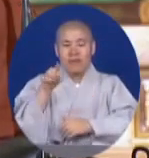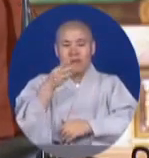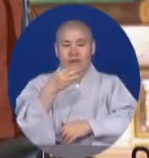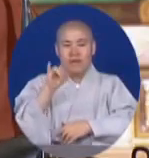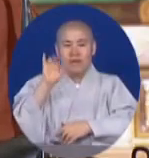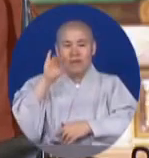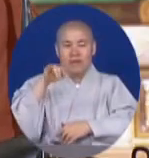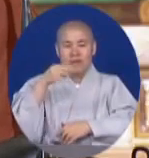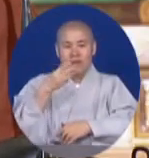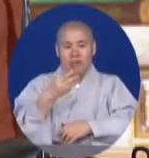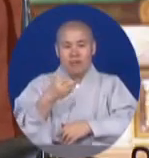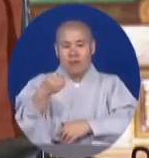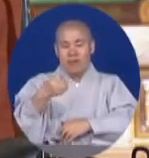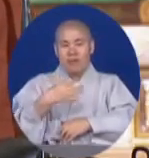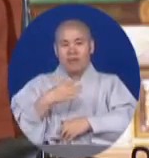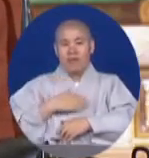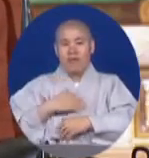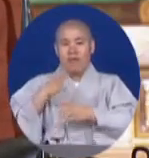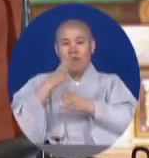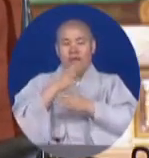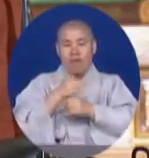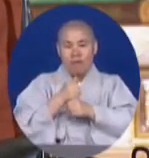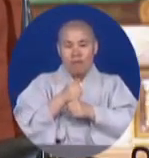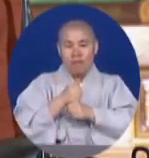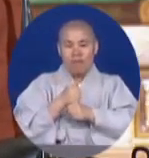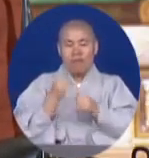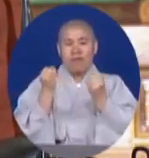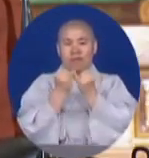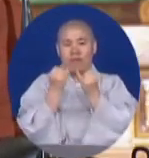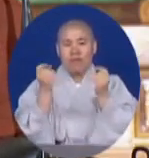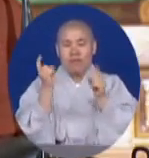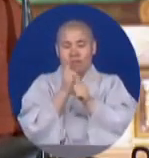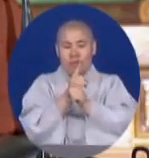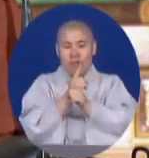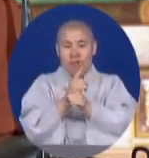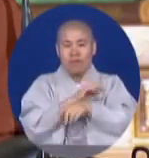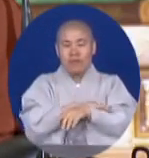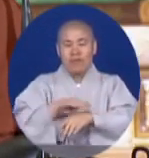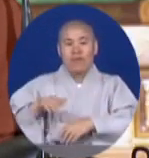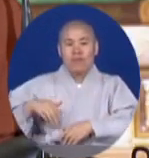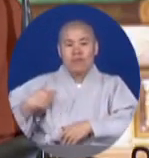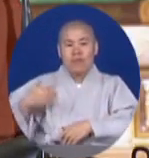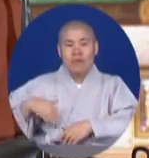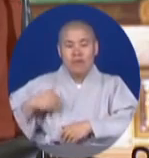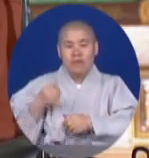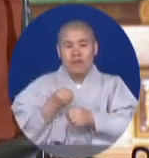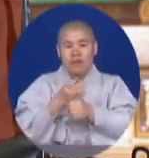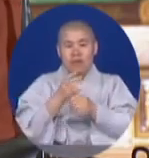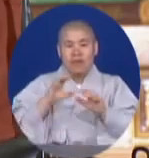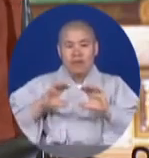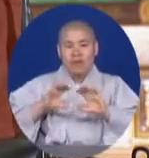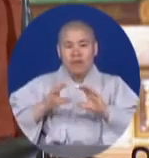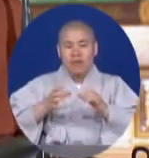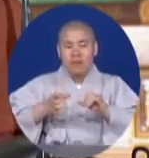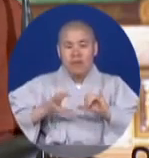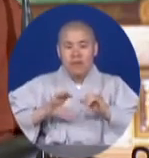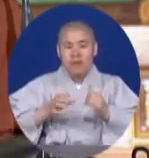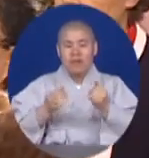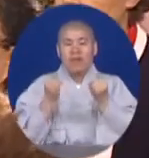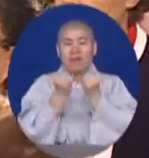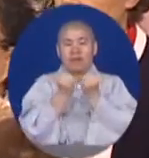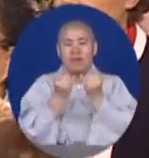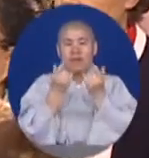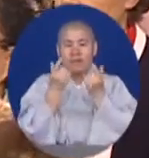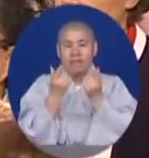여자가 됐는지 모르겠다. 이러고. 그게 이제 신통으로 그래 만들어 놨으니 모르죠. 세상 여자가 다 그와